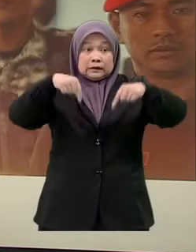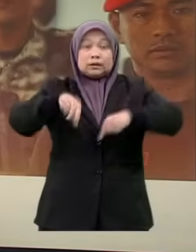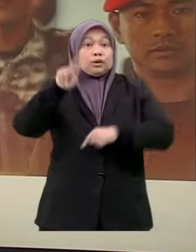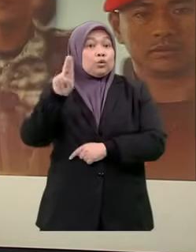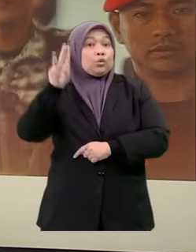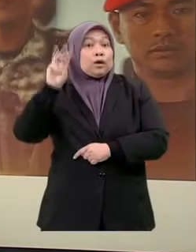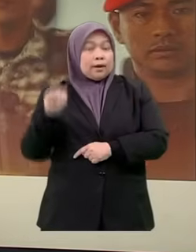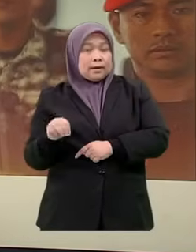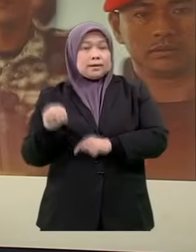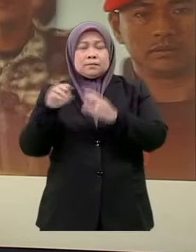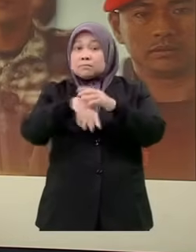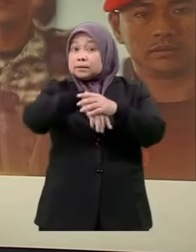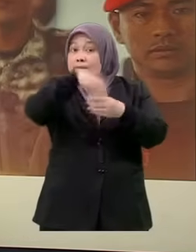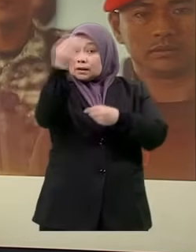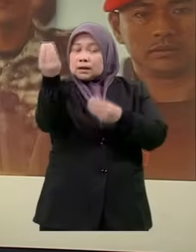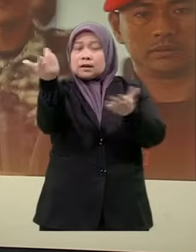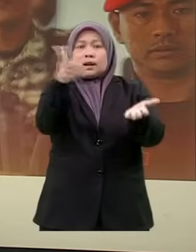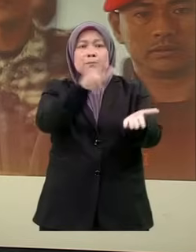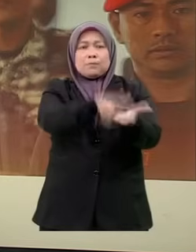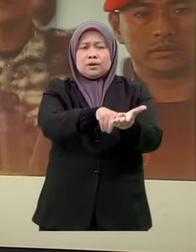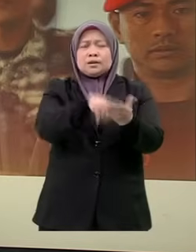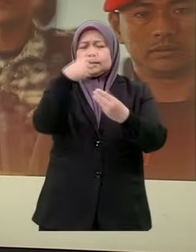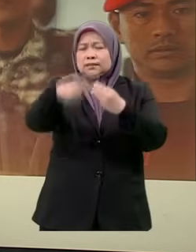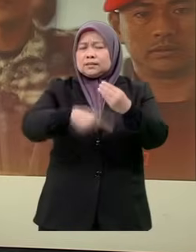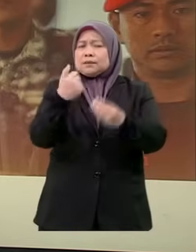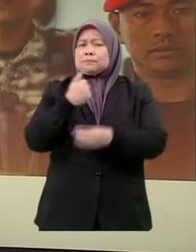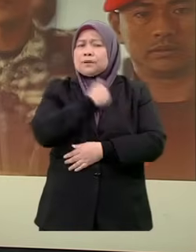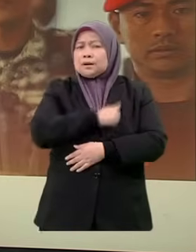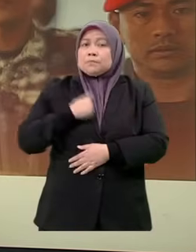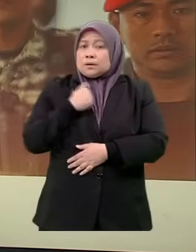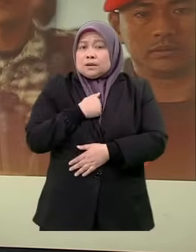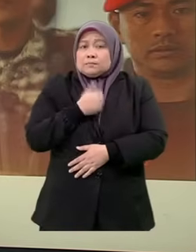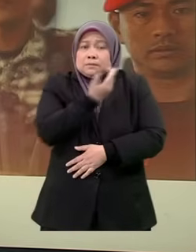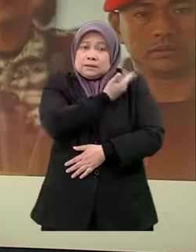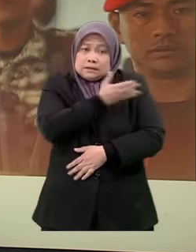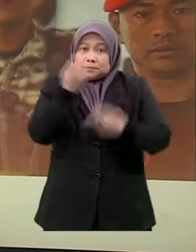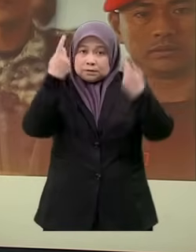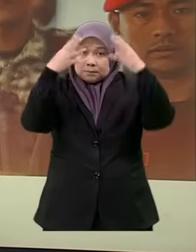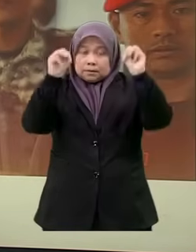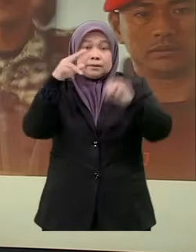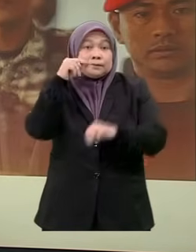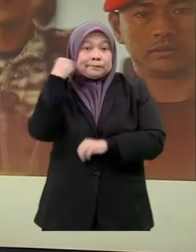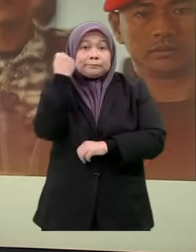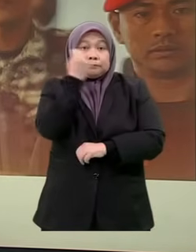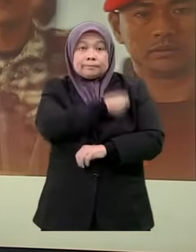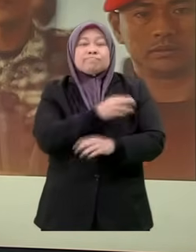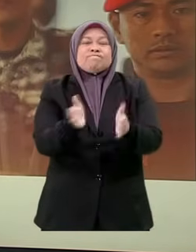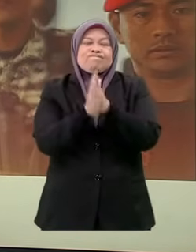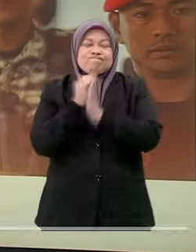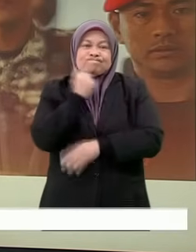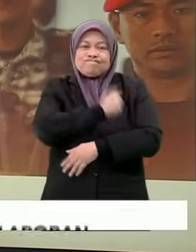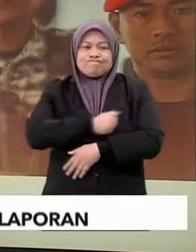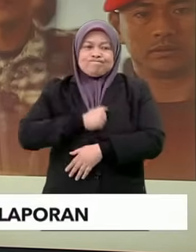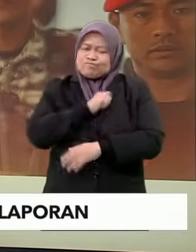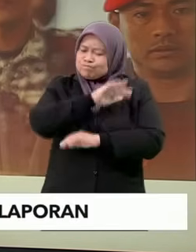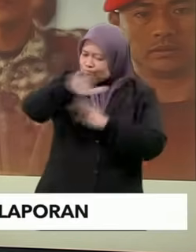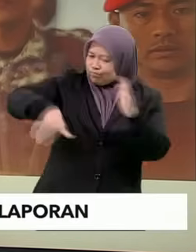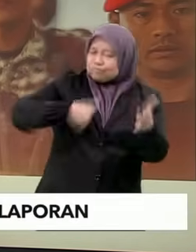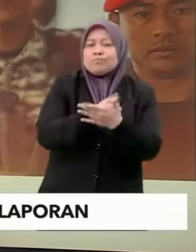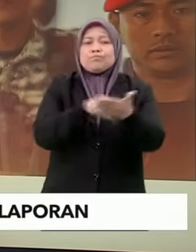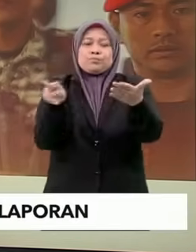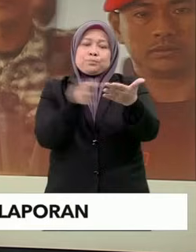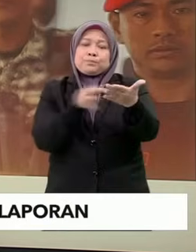Malaysia yang menyiarkan Laporan mengenai pengampunan bekas Perdana Menteri Datuk Seri Najib Tun Razak memohon maaf kepada seluruh